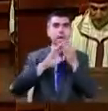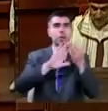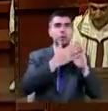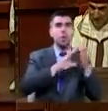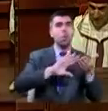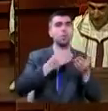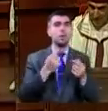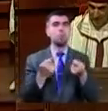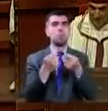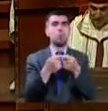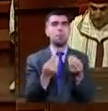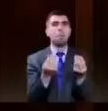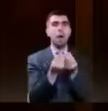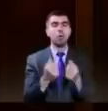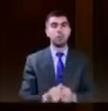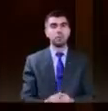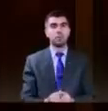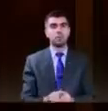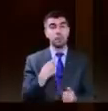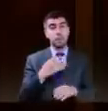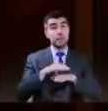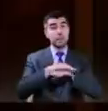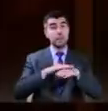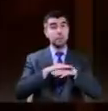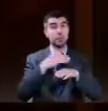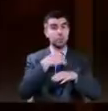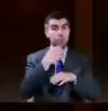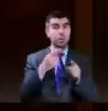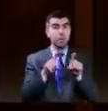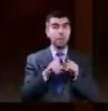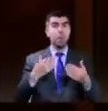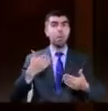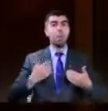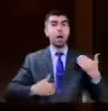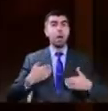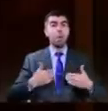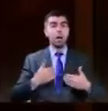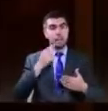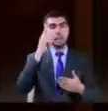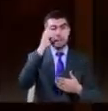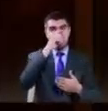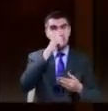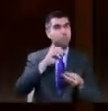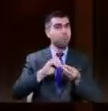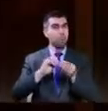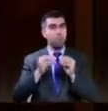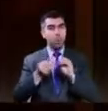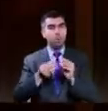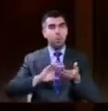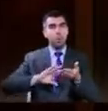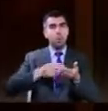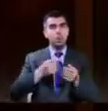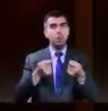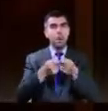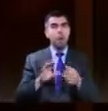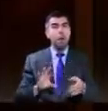بهم. واسمحوا لي أن أؤكد لكم بأن معاناة ذوي الاحتياجات الخاصة من الإعاقة ومسألة إدماجهم